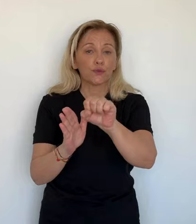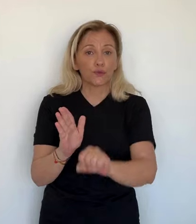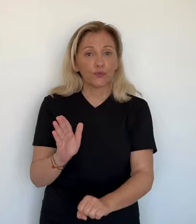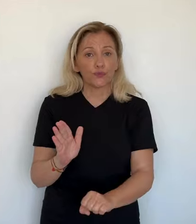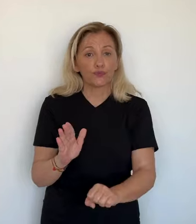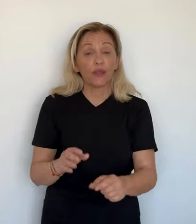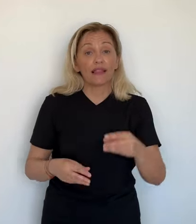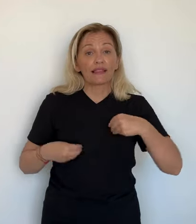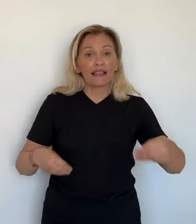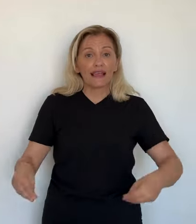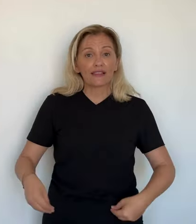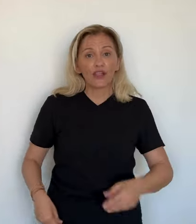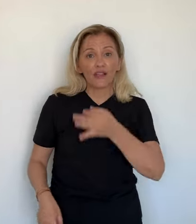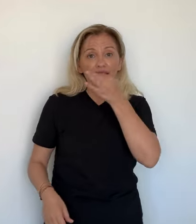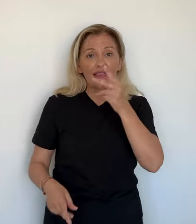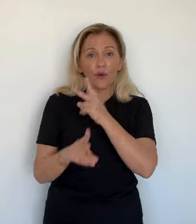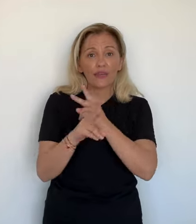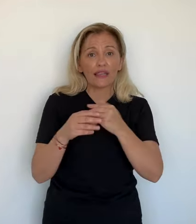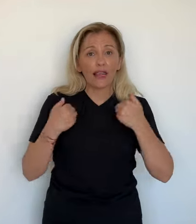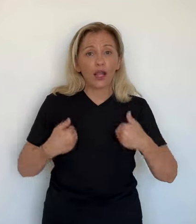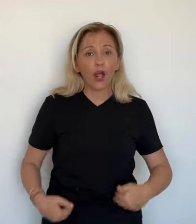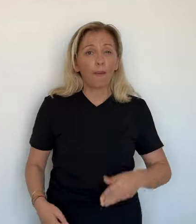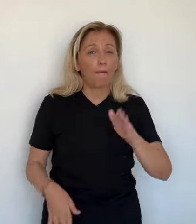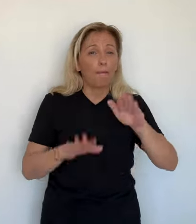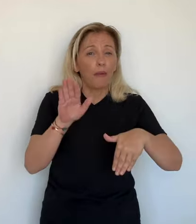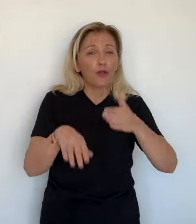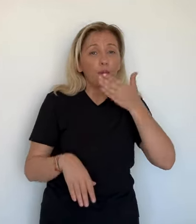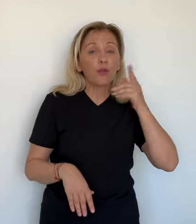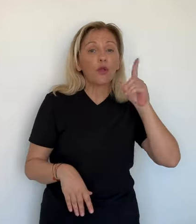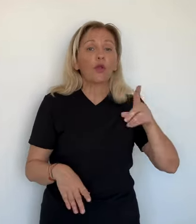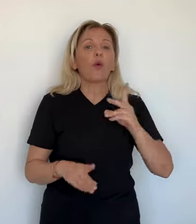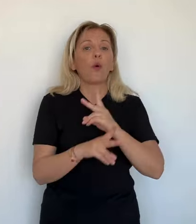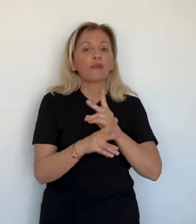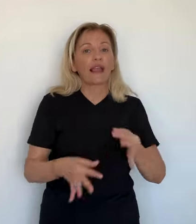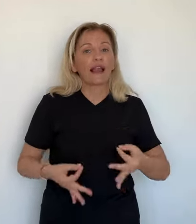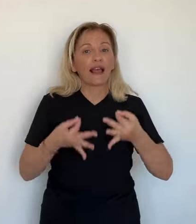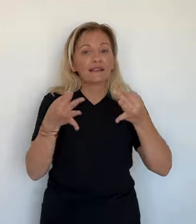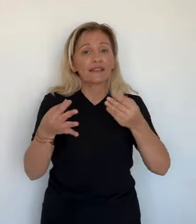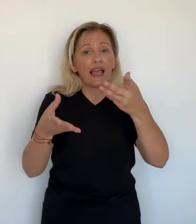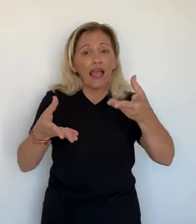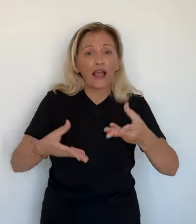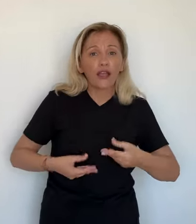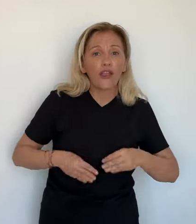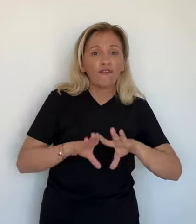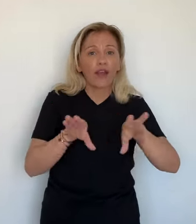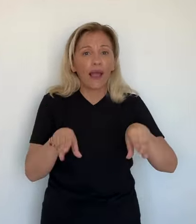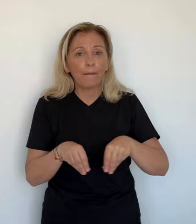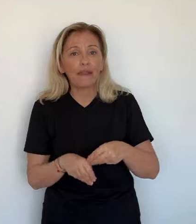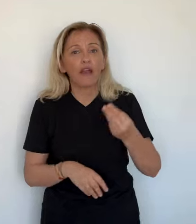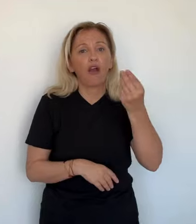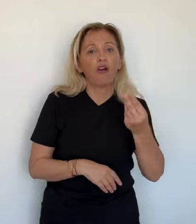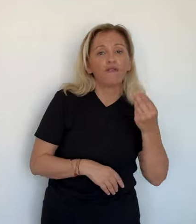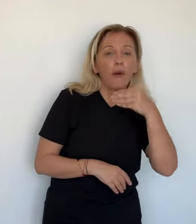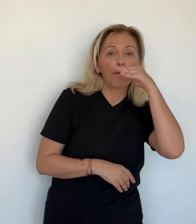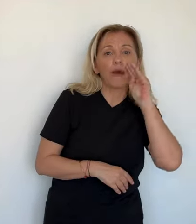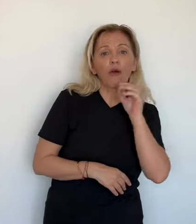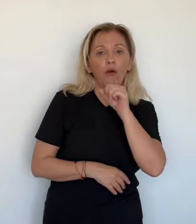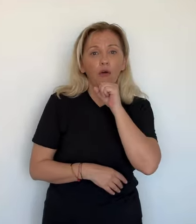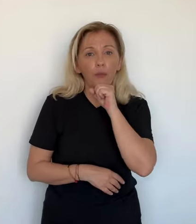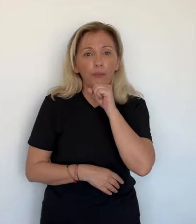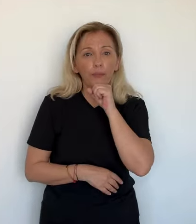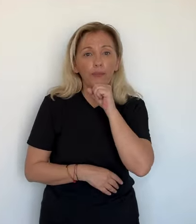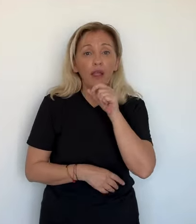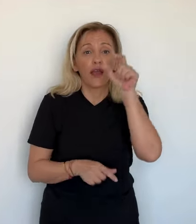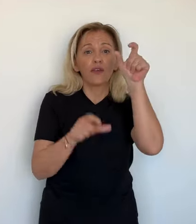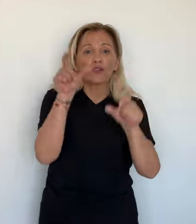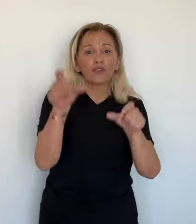fournisseurs. Finalement, il faut se rendre sur la rive sud du golfe pour trouver un taux de remplissage plus conséquent. Ce directeur affirme que sur le groupe,